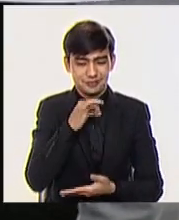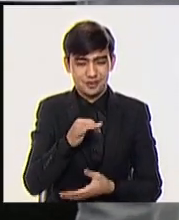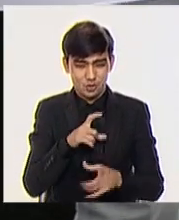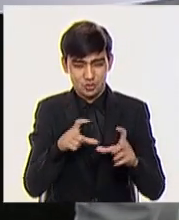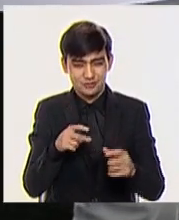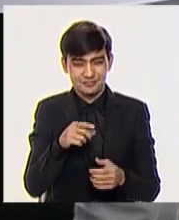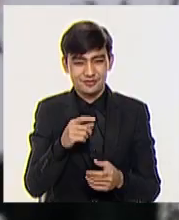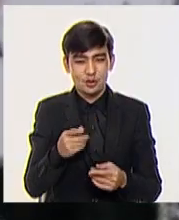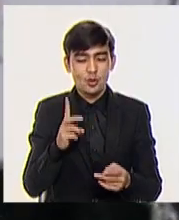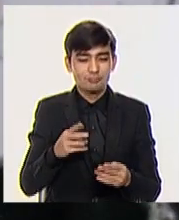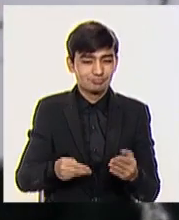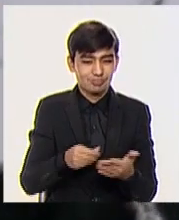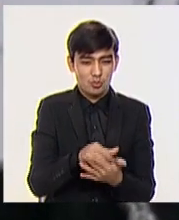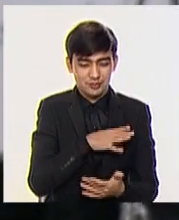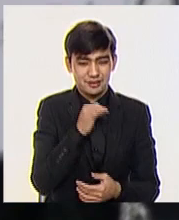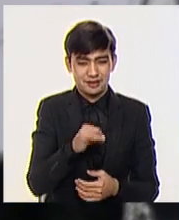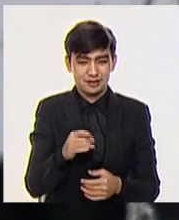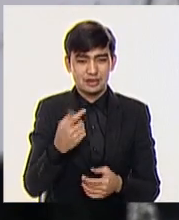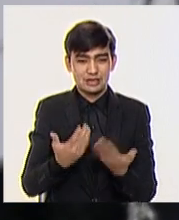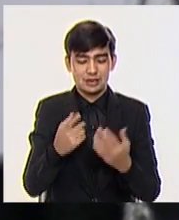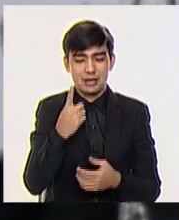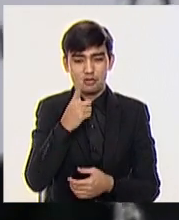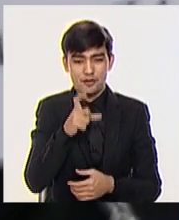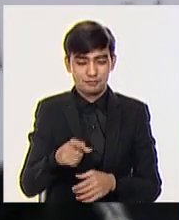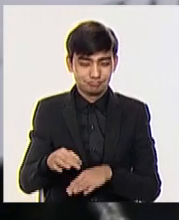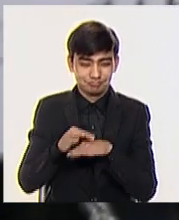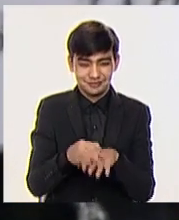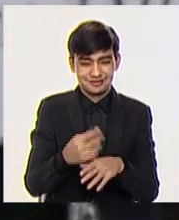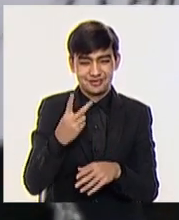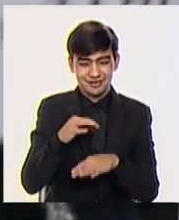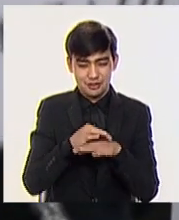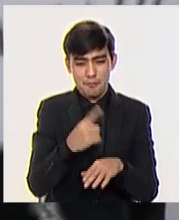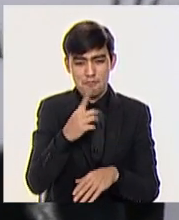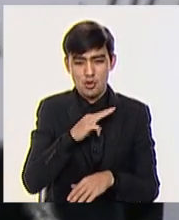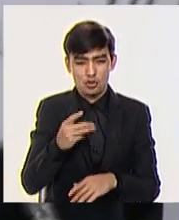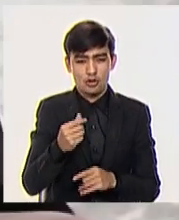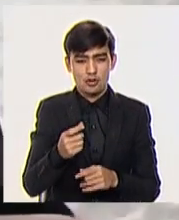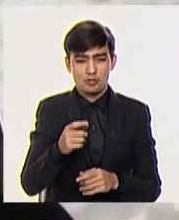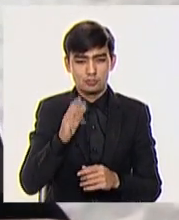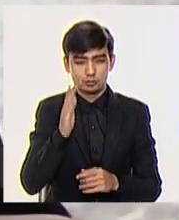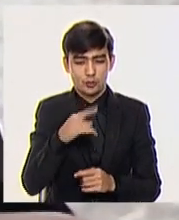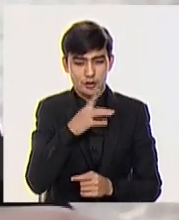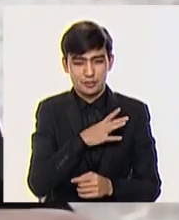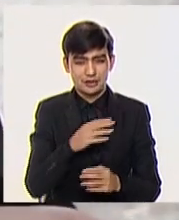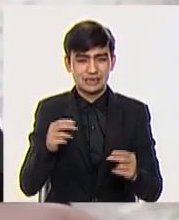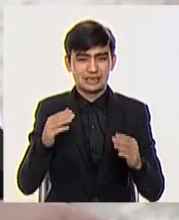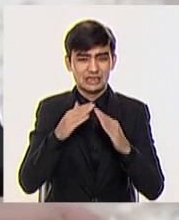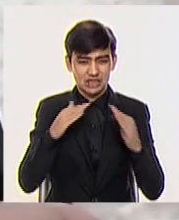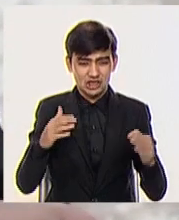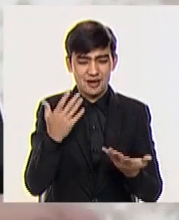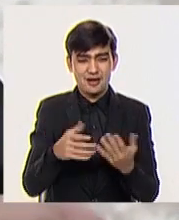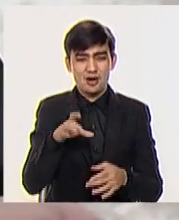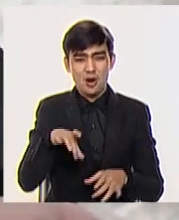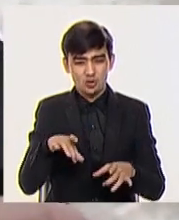азаматтар компанияға ақша құйып, адам ертіп әкелсен күніне миллиондап қаржы түседі деп алдады дейді. На крыша, жаңғы, колесо